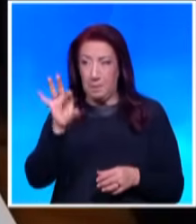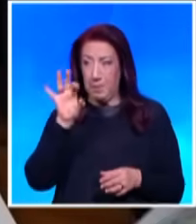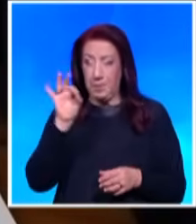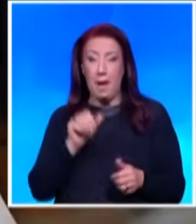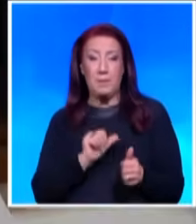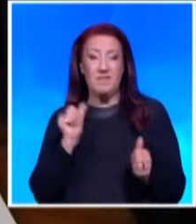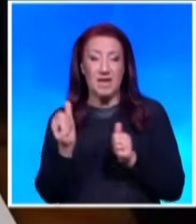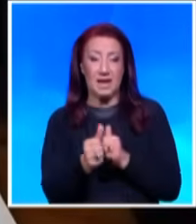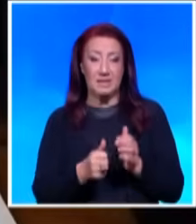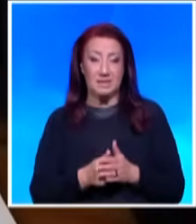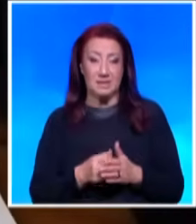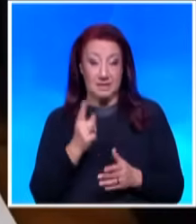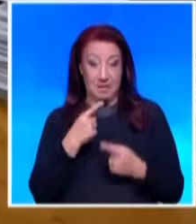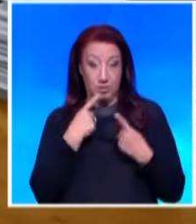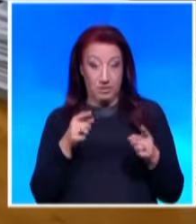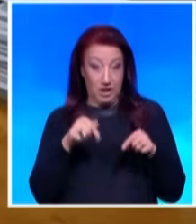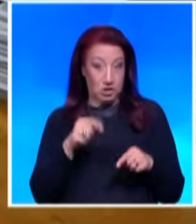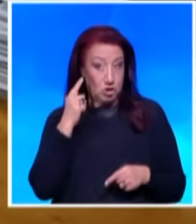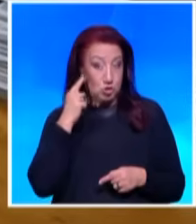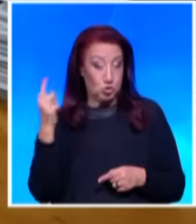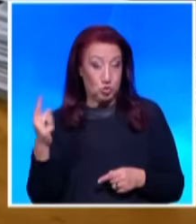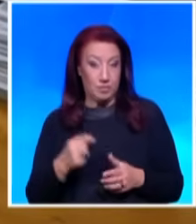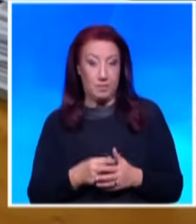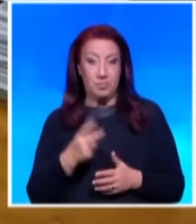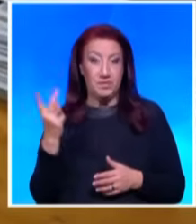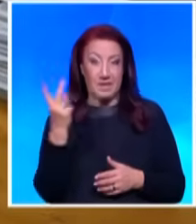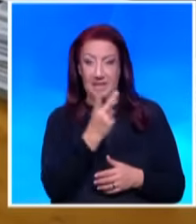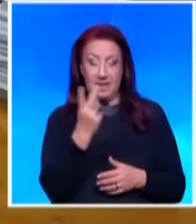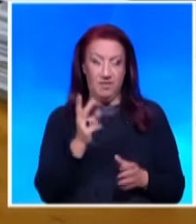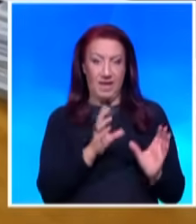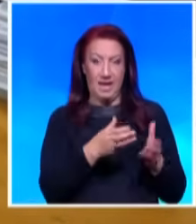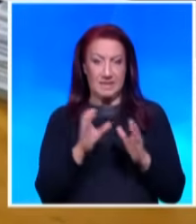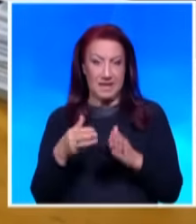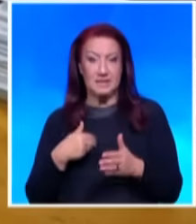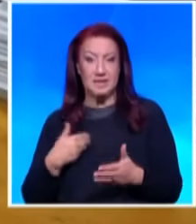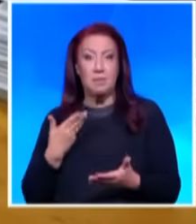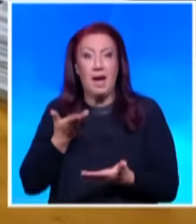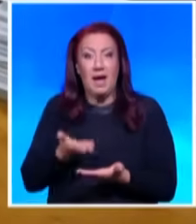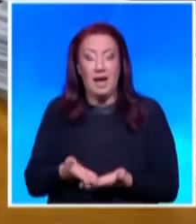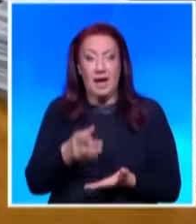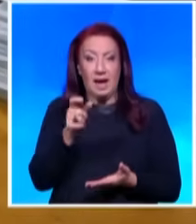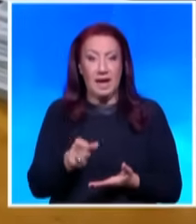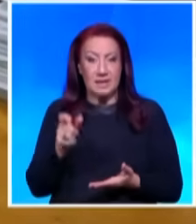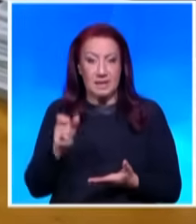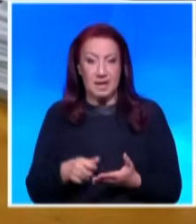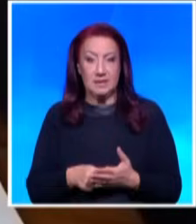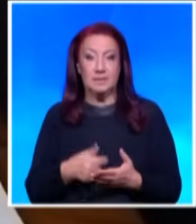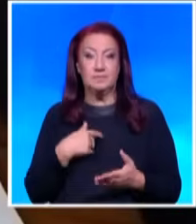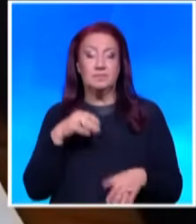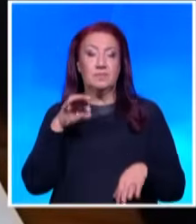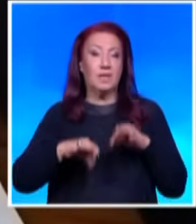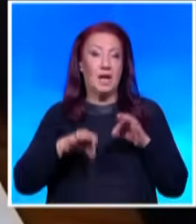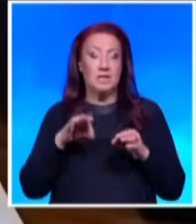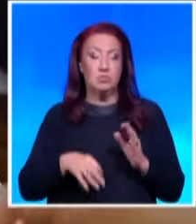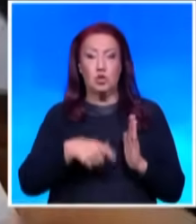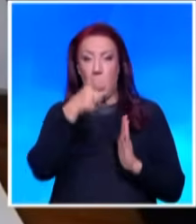кажа, че тук това се чува. И в двете секции присъстват кандидати. А днес стана ясно, че изборният протокол в